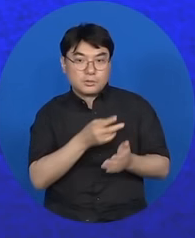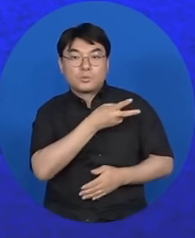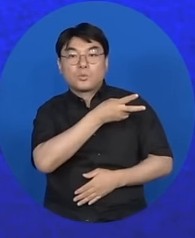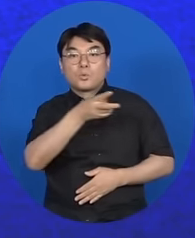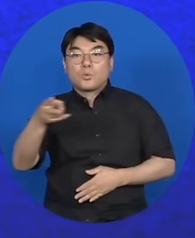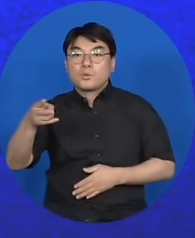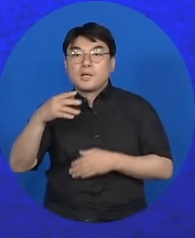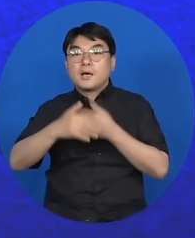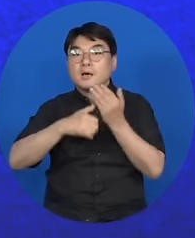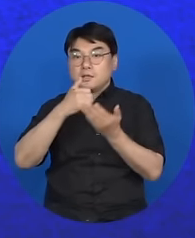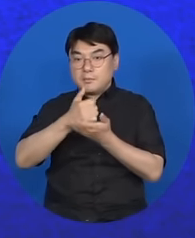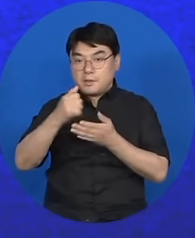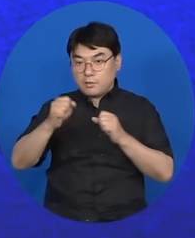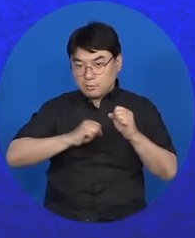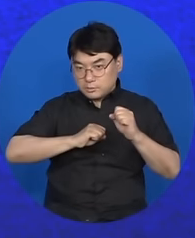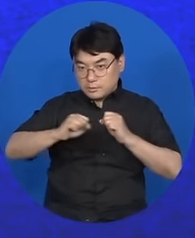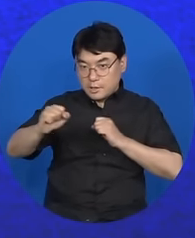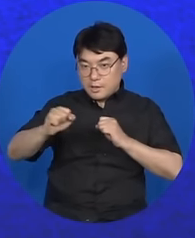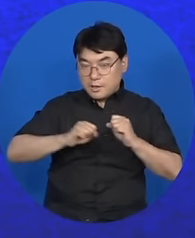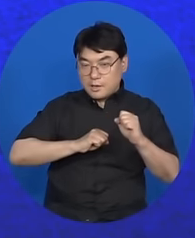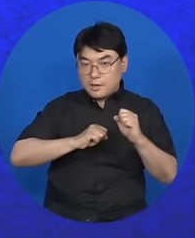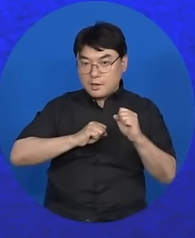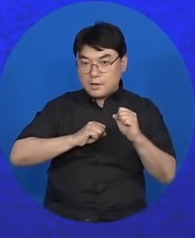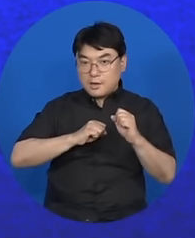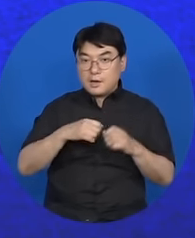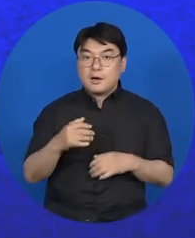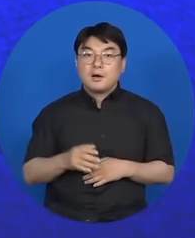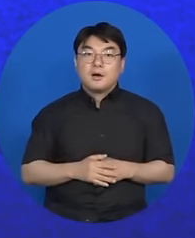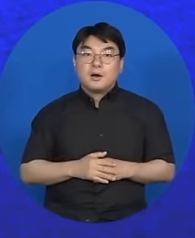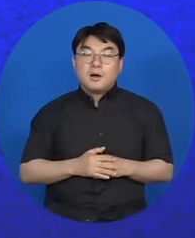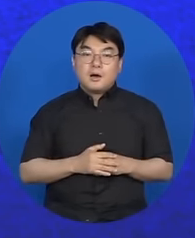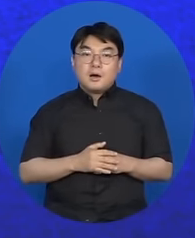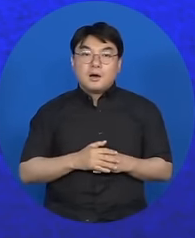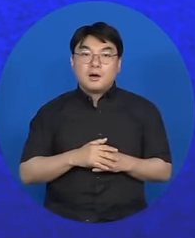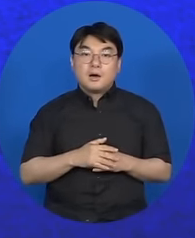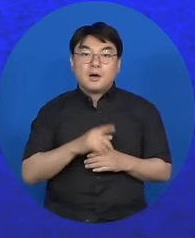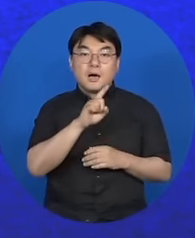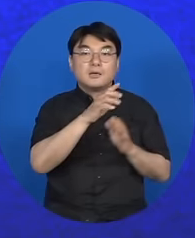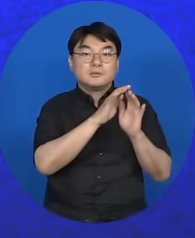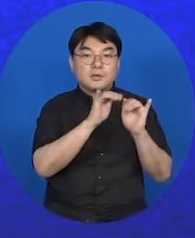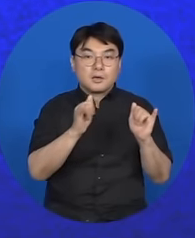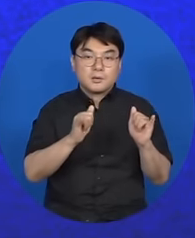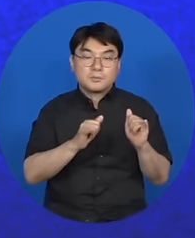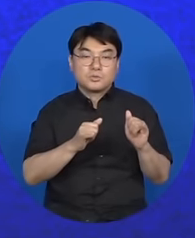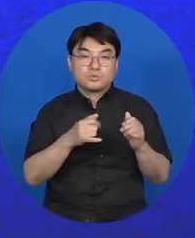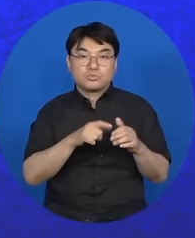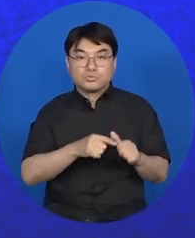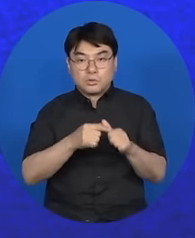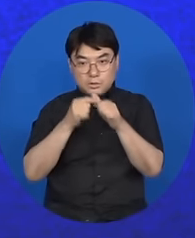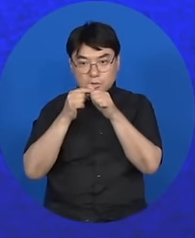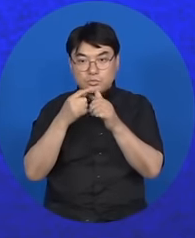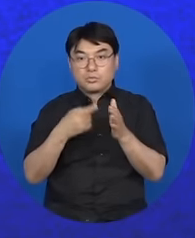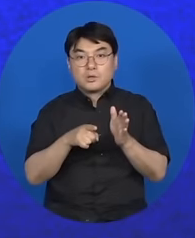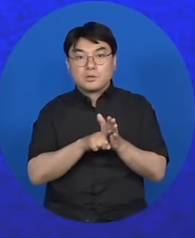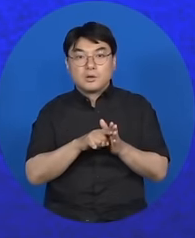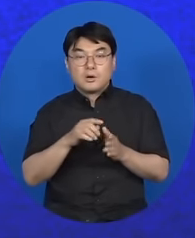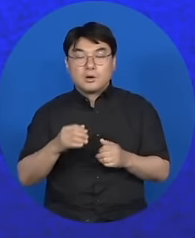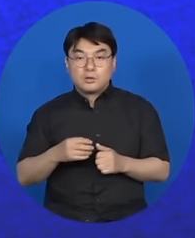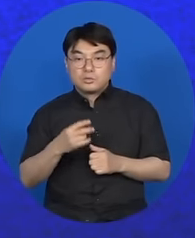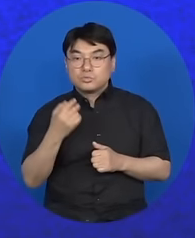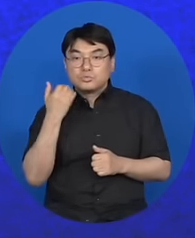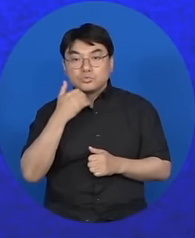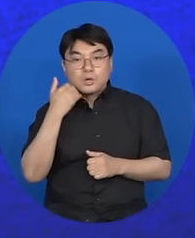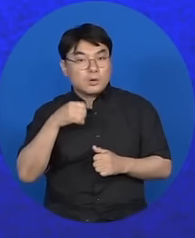하나님은 한 사람과 한 가정을 구원하시기 위해서 누군가를 보내시는데 그것이 저와 여러분들이죠. 또한